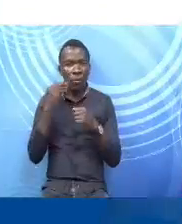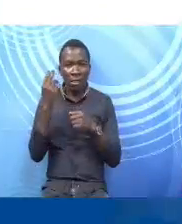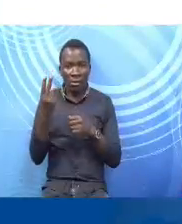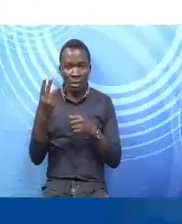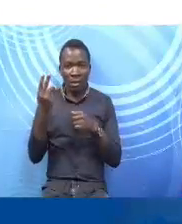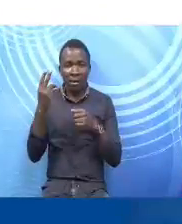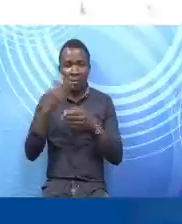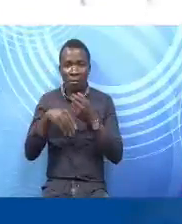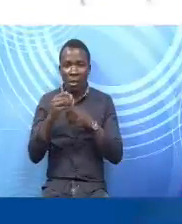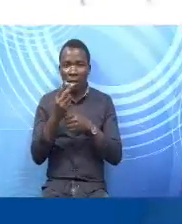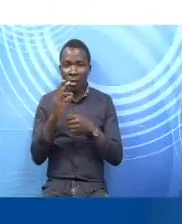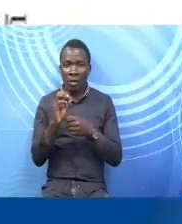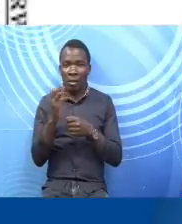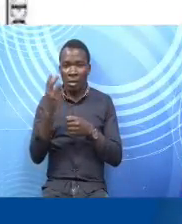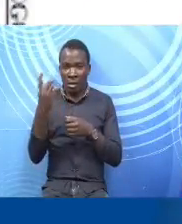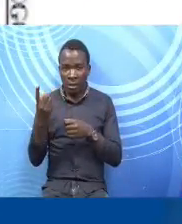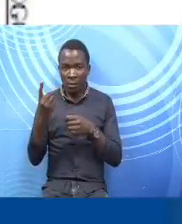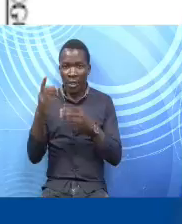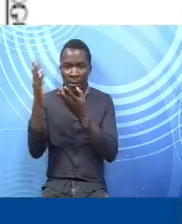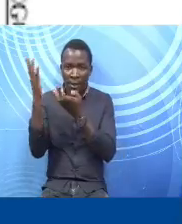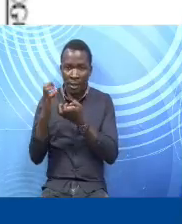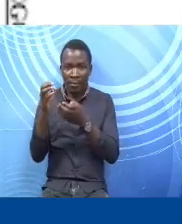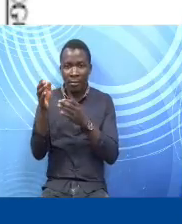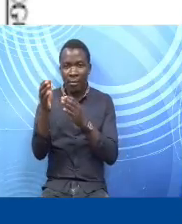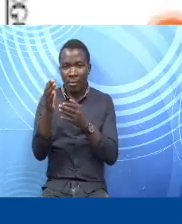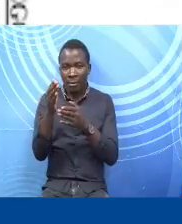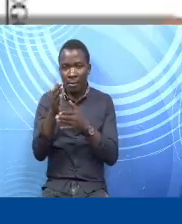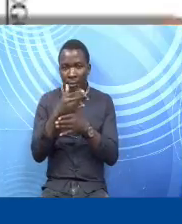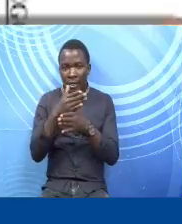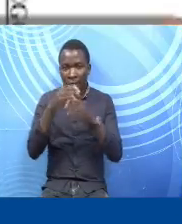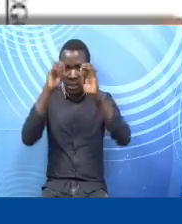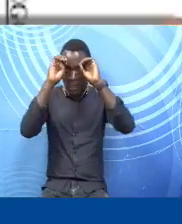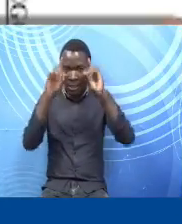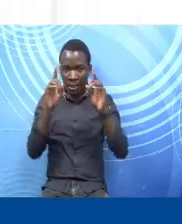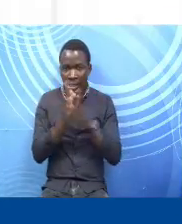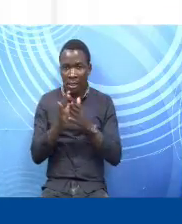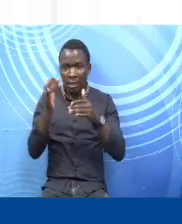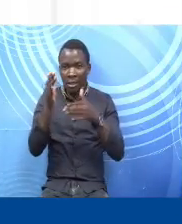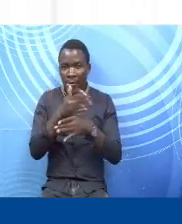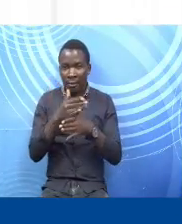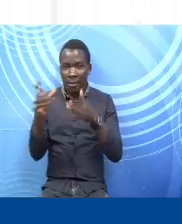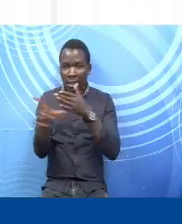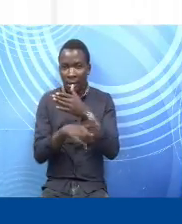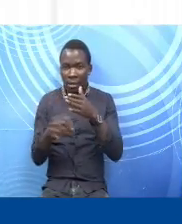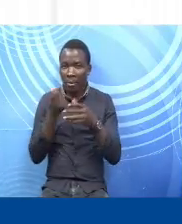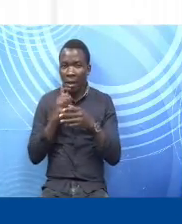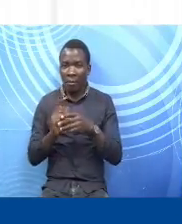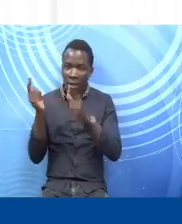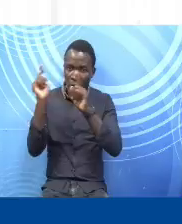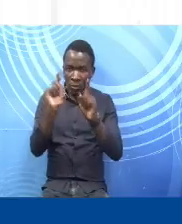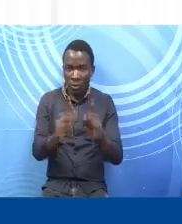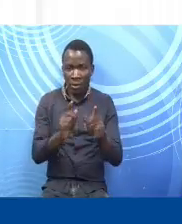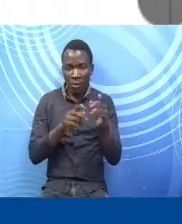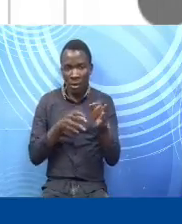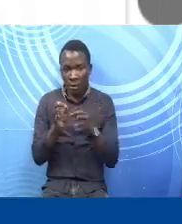9/2021 byari biteganijwe ko minisiteri y'uburezi ndetse na minisiteri y'ubutegetsi bw'igihugu bagombaga kwitabira iyi komisiyo kugira ngo bagire ibyo basobanura ku